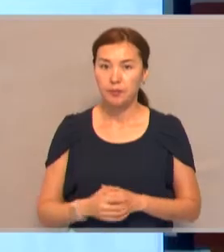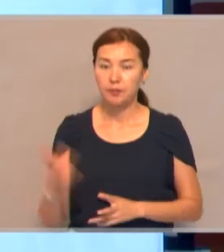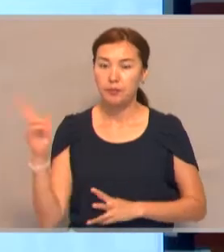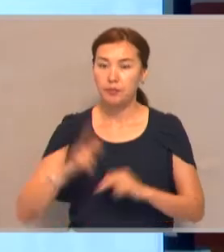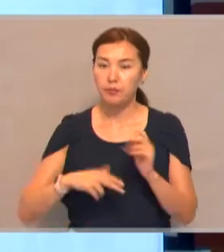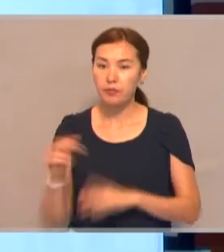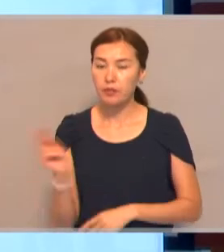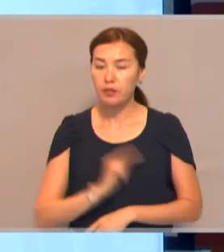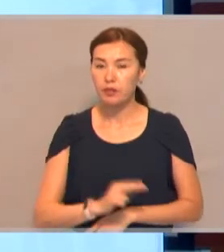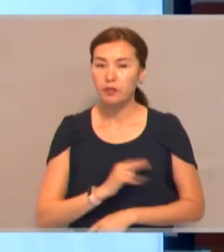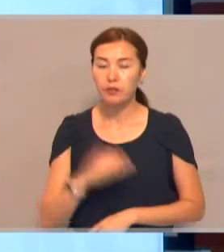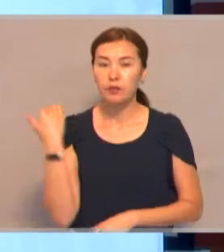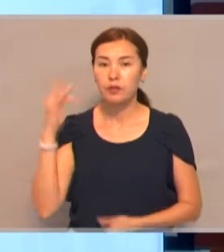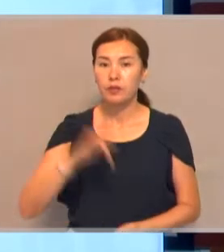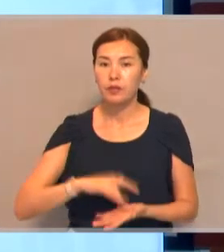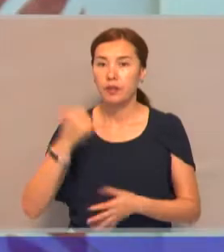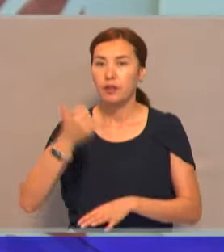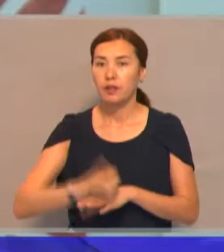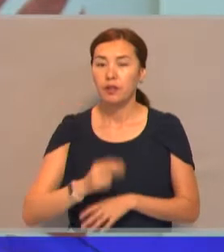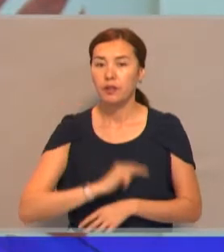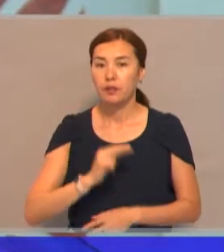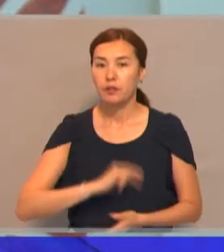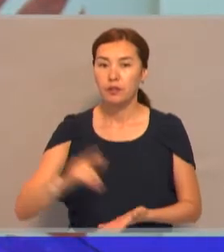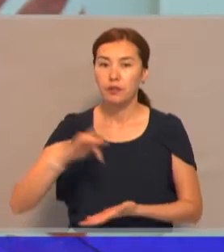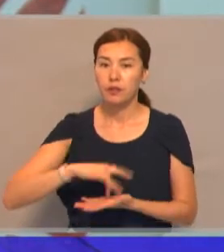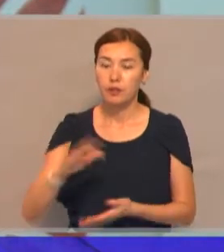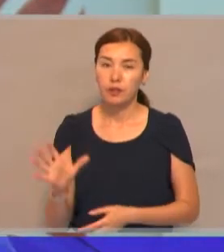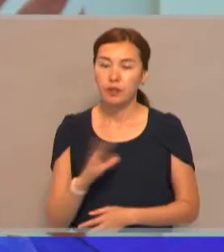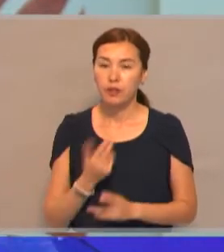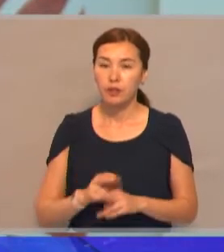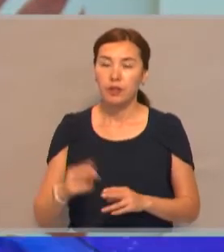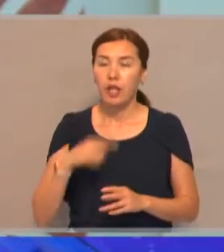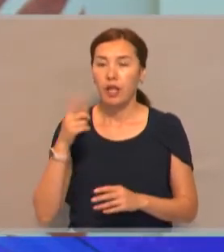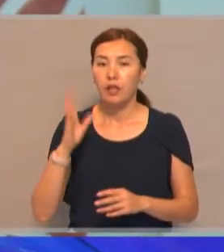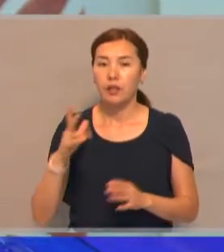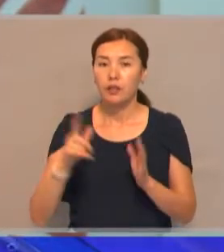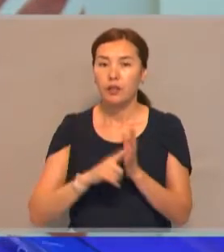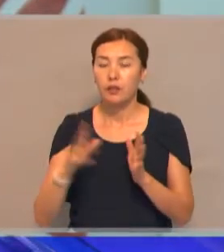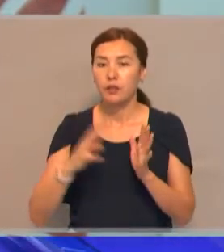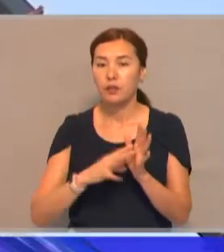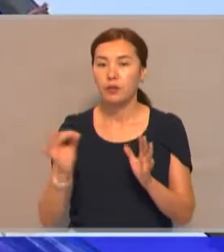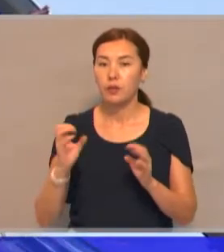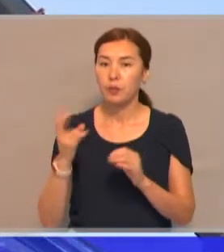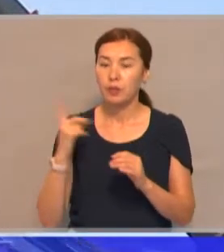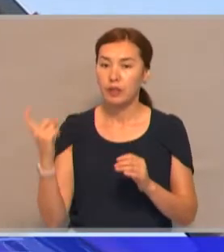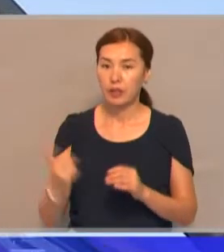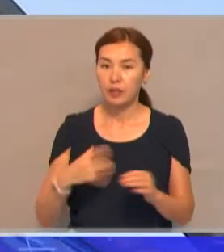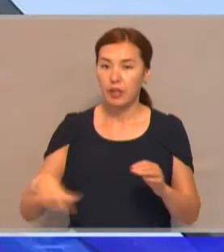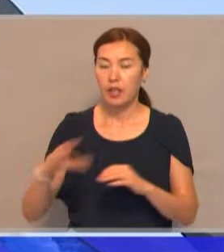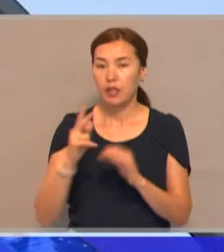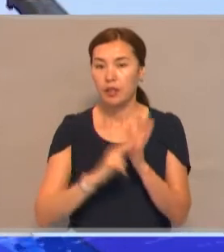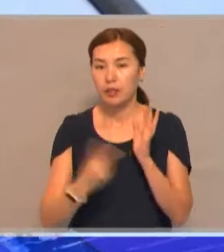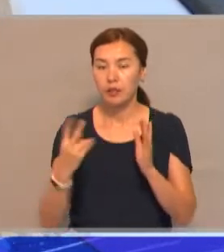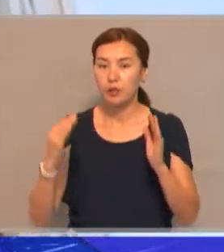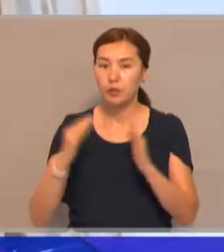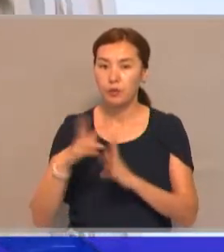Құрылыс жұмыстарының басым бөлігі Түркістан қаласының әкімшілік іскерлік орталығында жүргізілуде. Атап айтқанда 7-9 және 12 қабатты жалпы саны